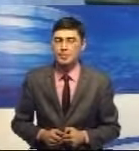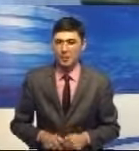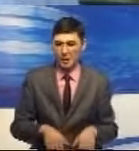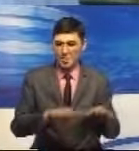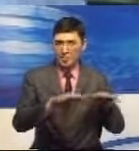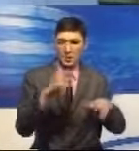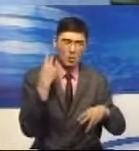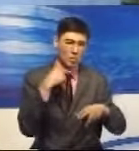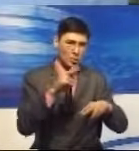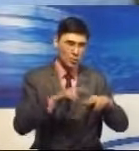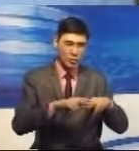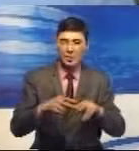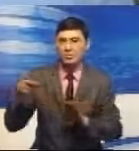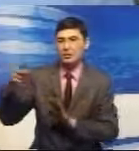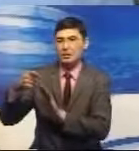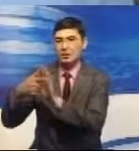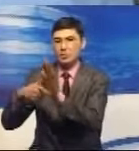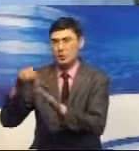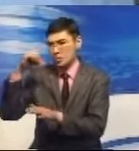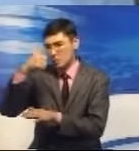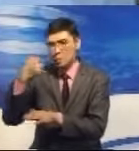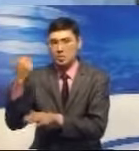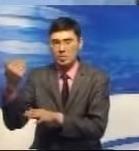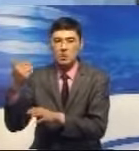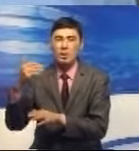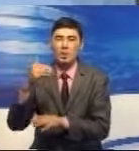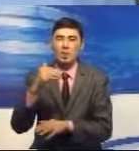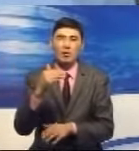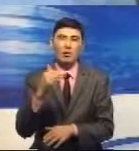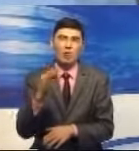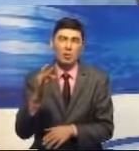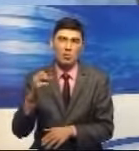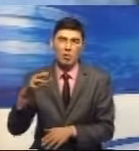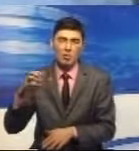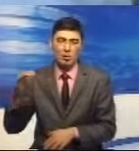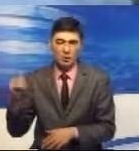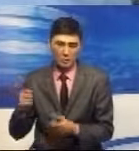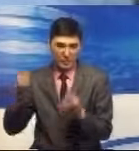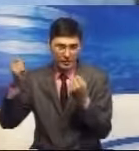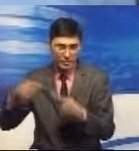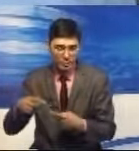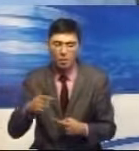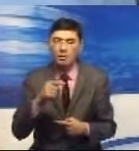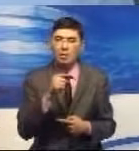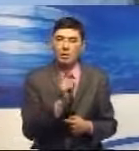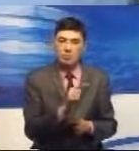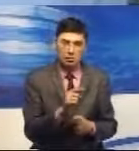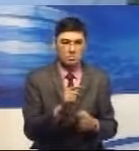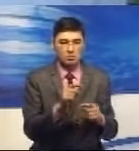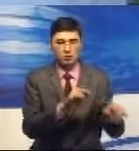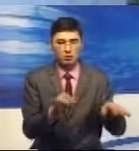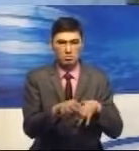қамту 2017 түрме реформасының екінші форумының тұжырымдамасын орындау мақсатында өтіп отыр.